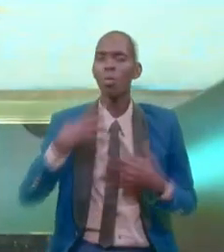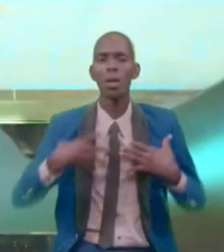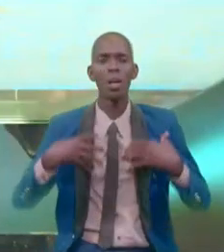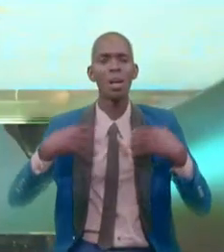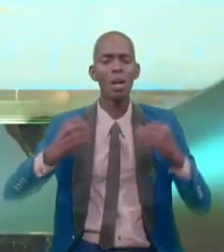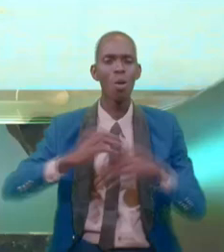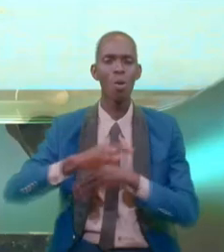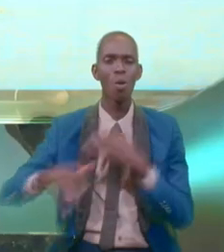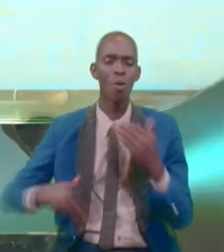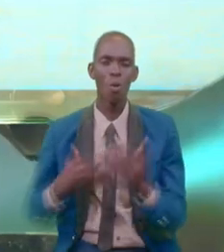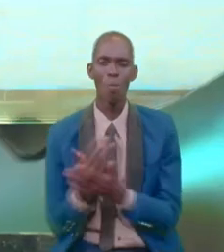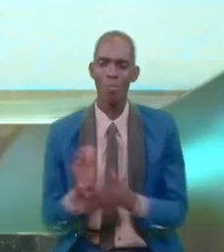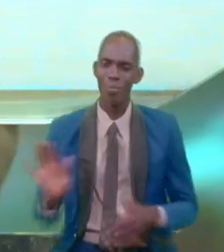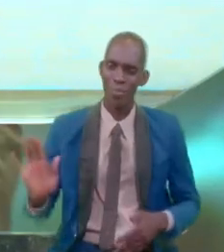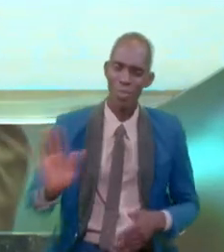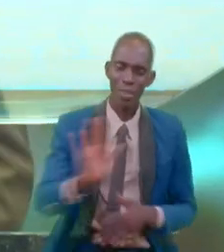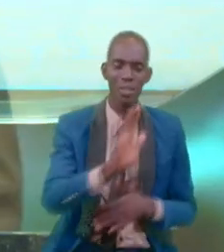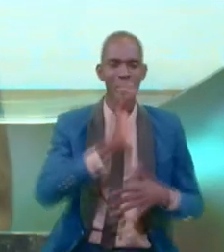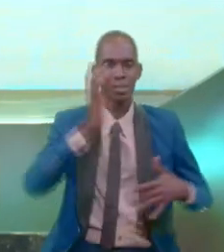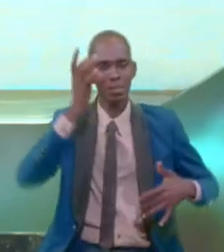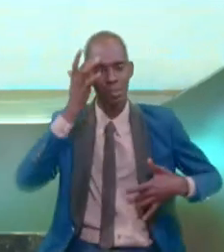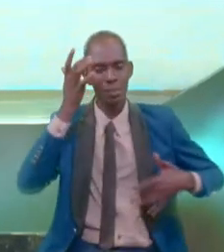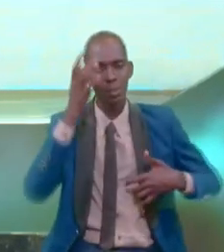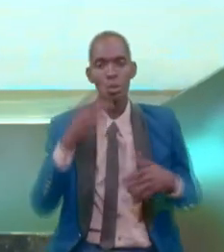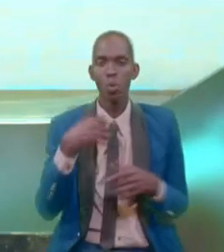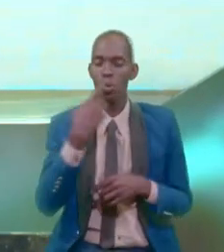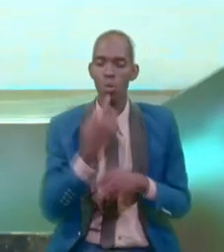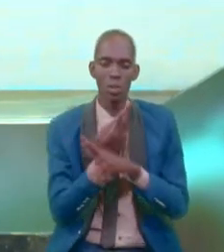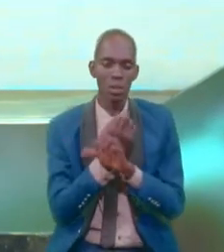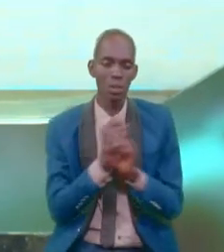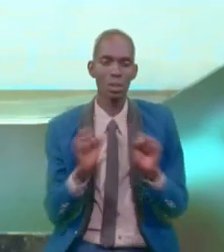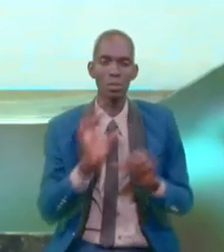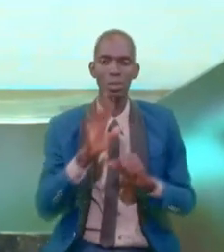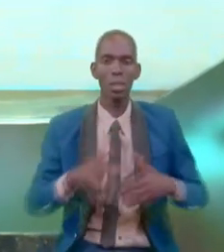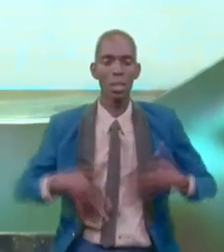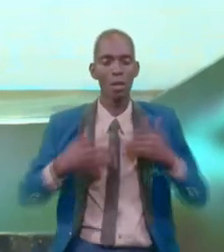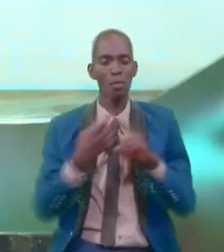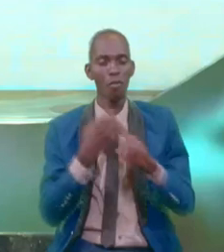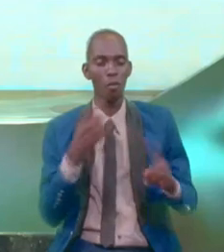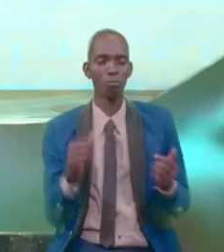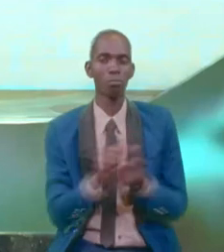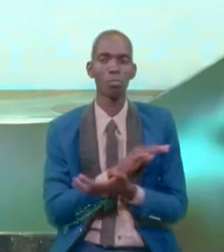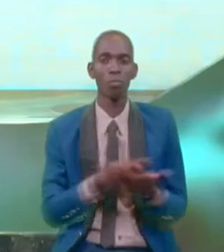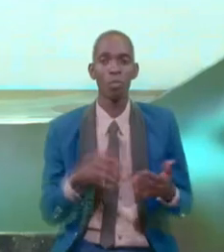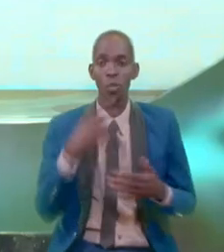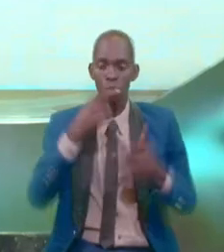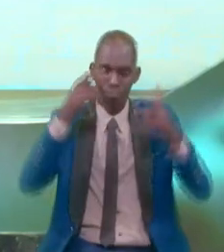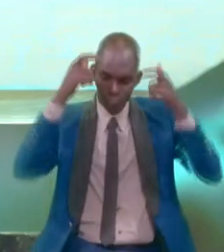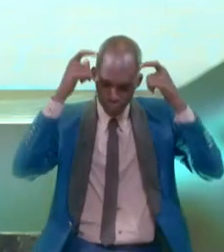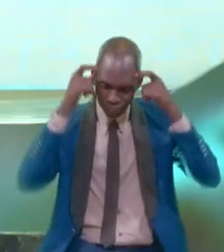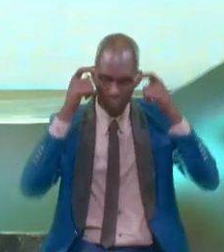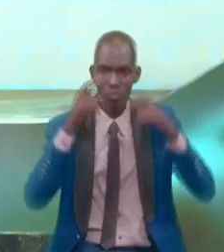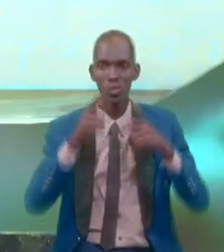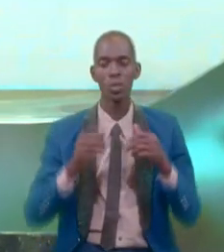Qui guérit toutes tes maladies? C'est lui qui délivre ta vie de la fosse, qui